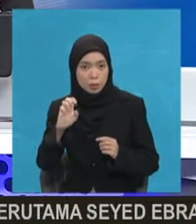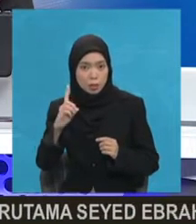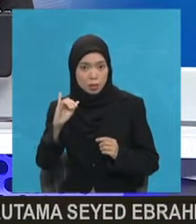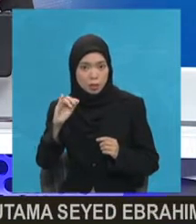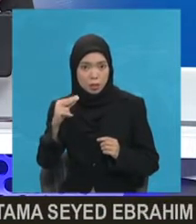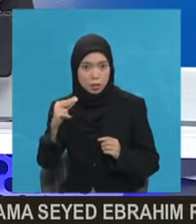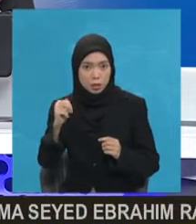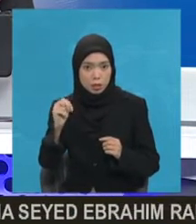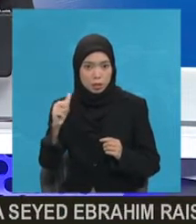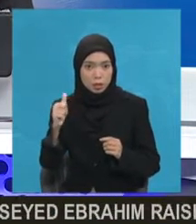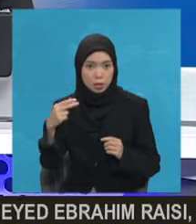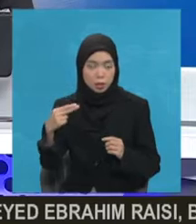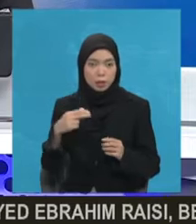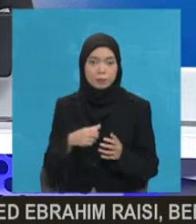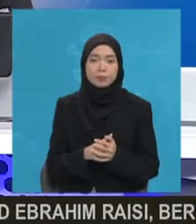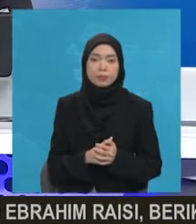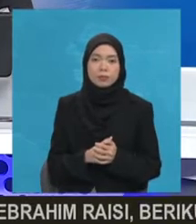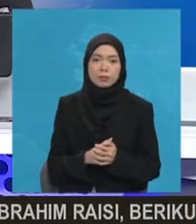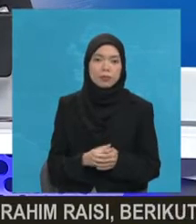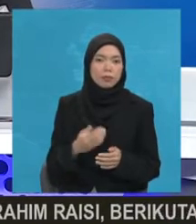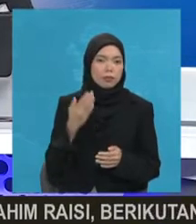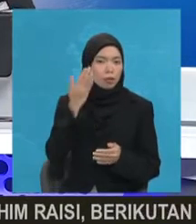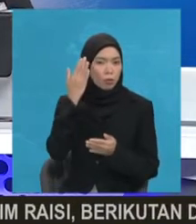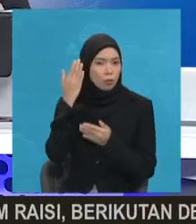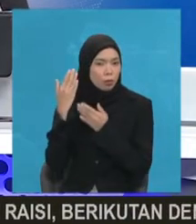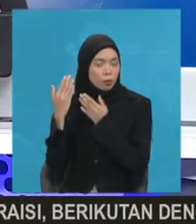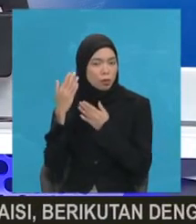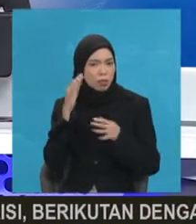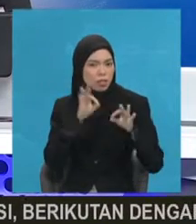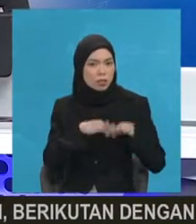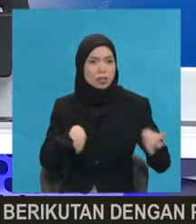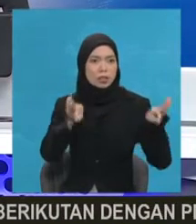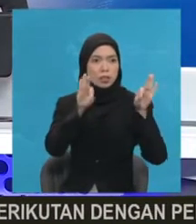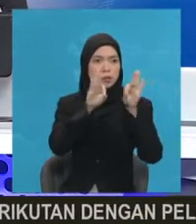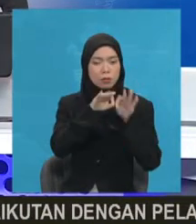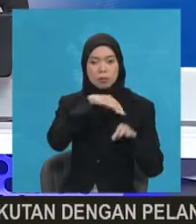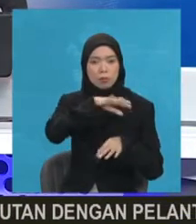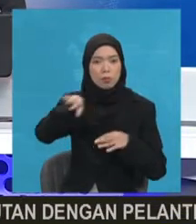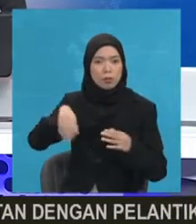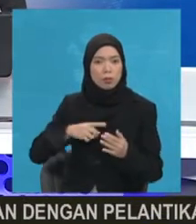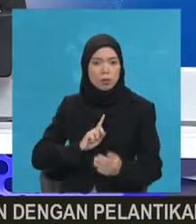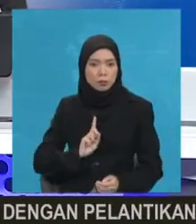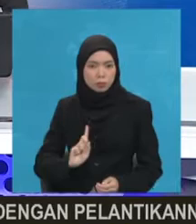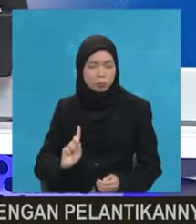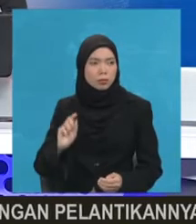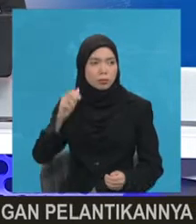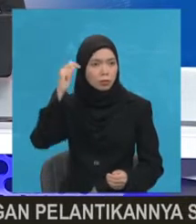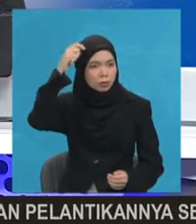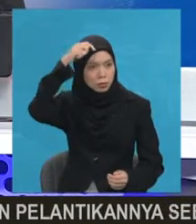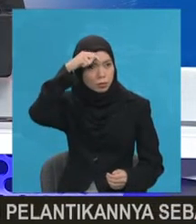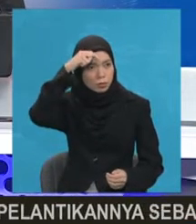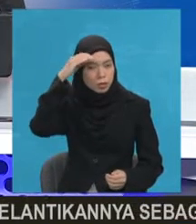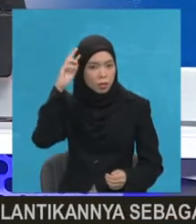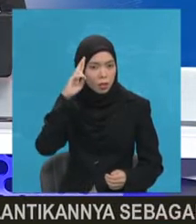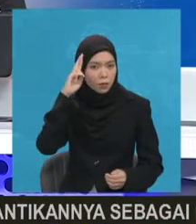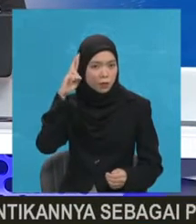perkembangan agama islam tetapi juga kepada tamadun manusia keseluruhannya perkara ini adalah ada yang terkandung dalam khutbah